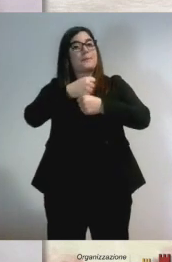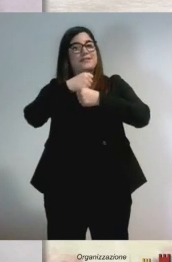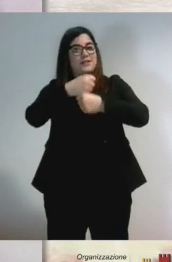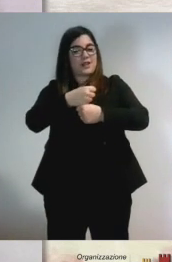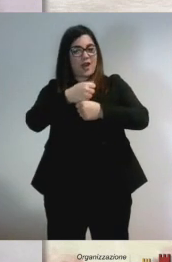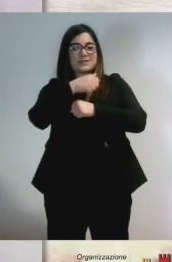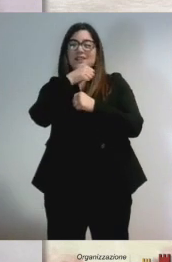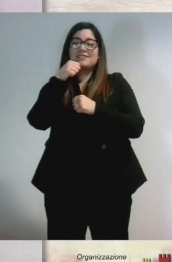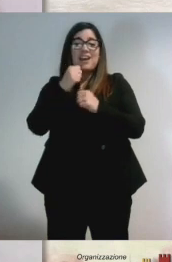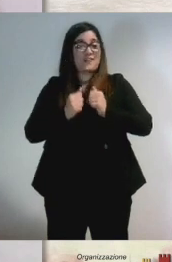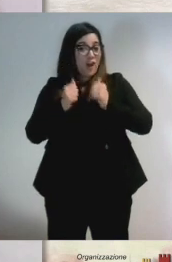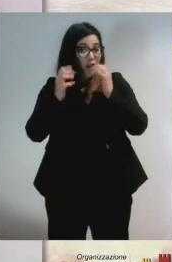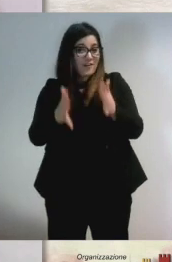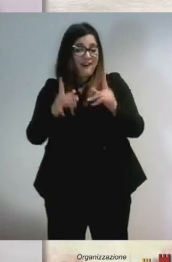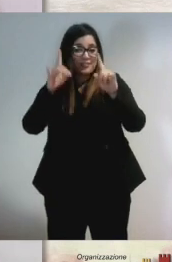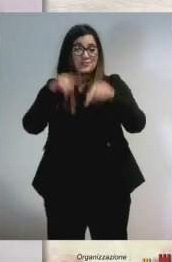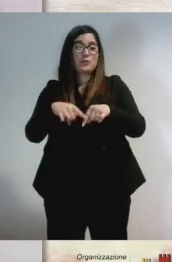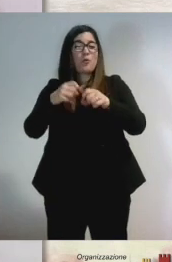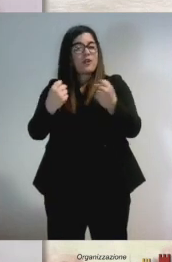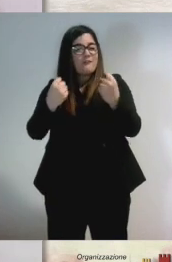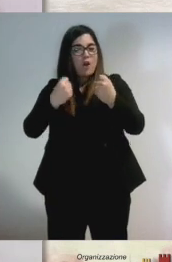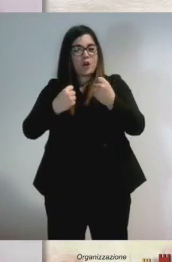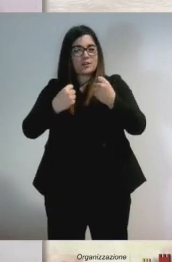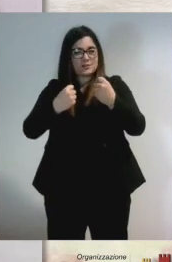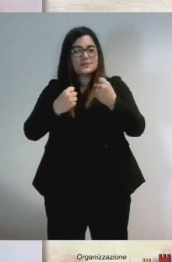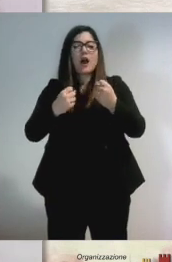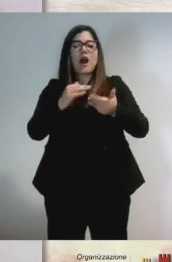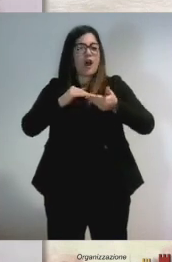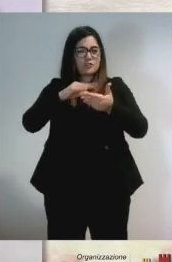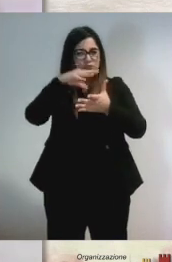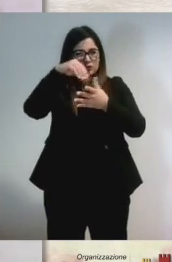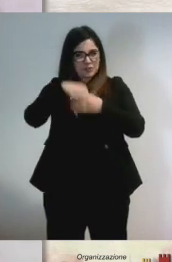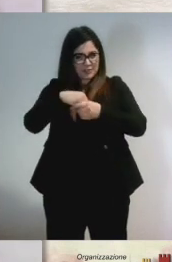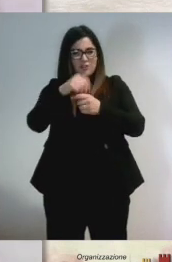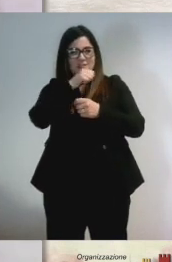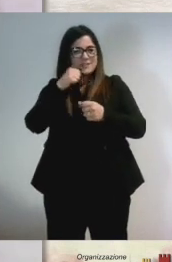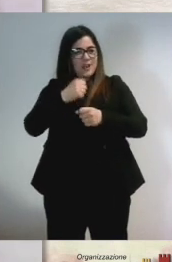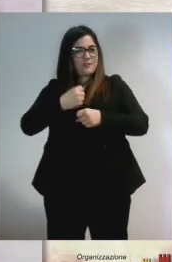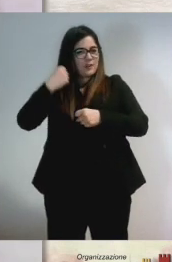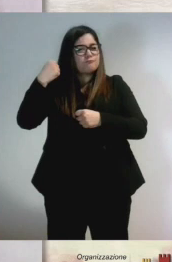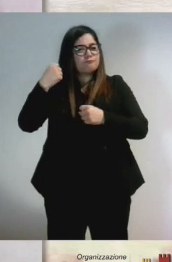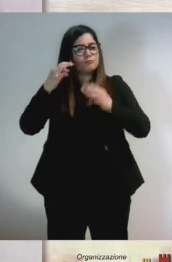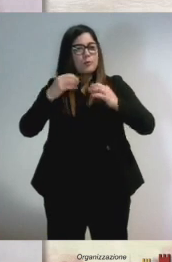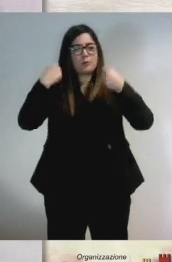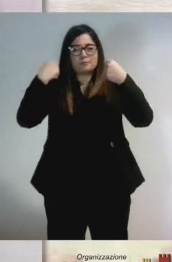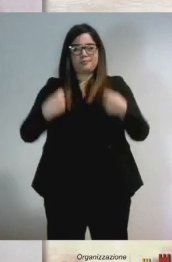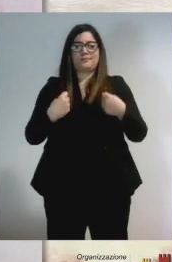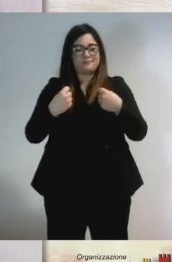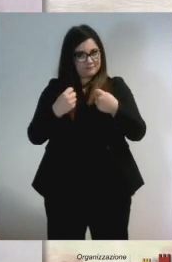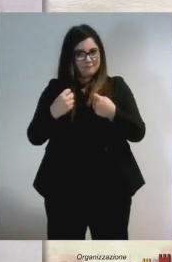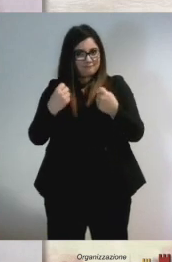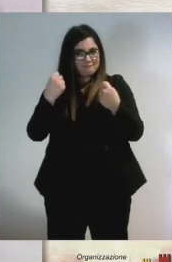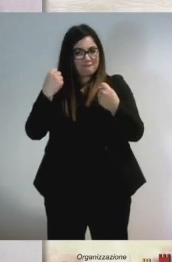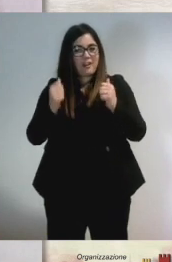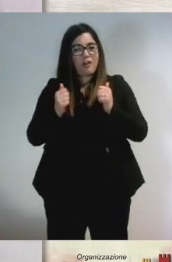coraggio e la forza di battere i pugni all'interno dell'associazione per dare più spazio ai giovani e il coraggio e la forza di batteri